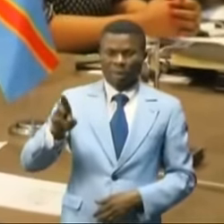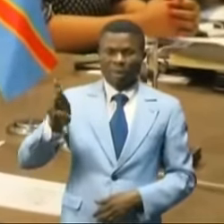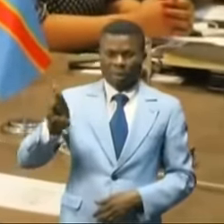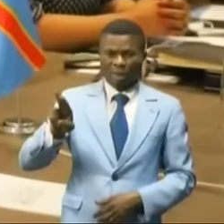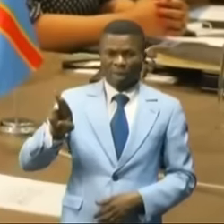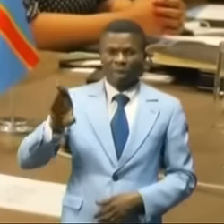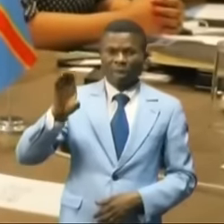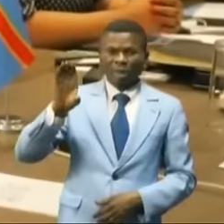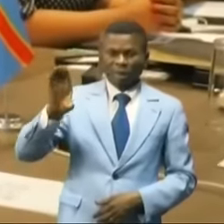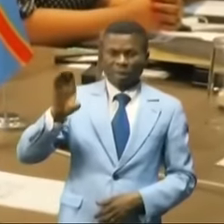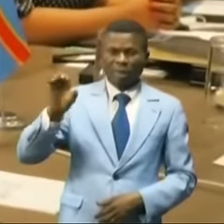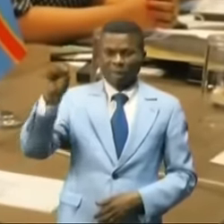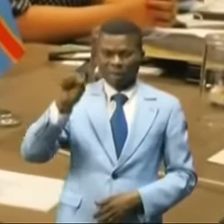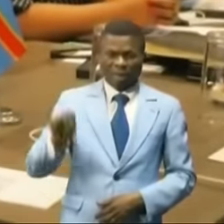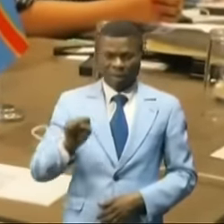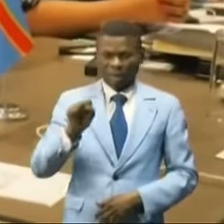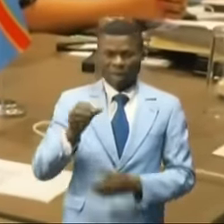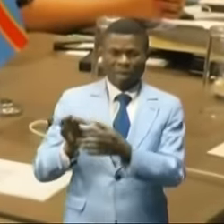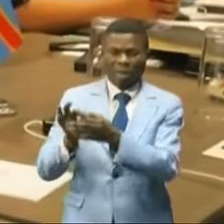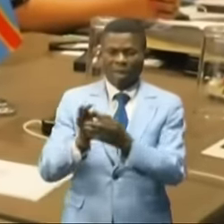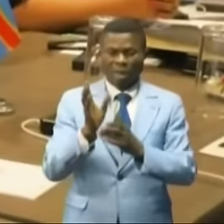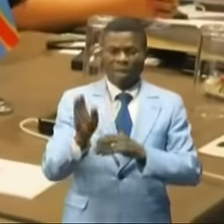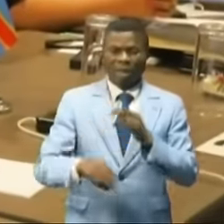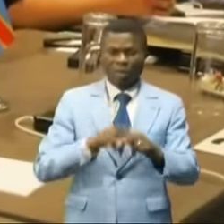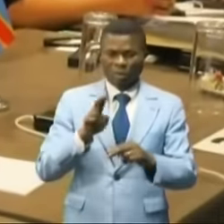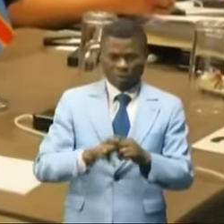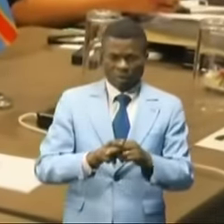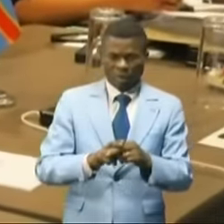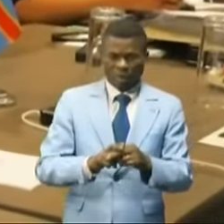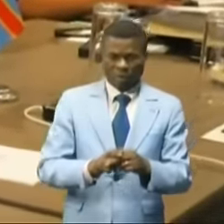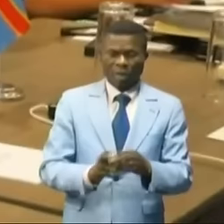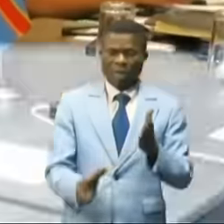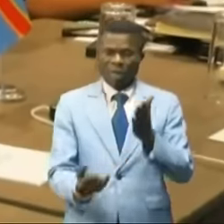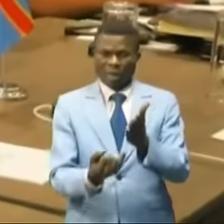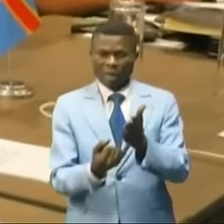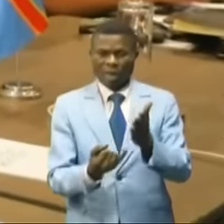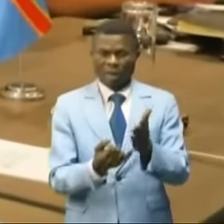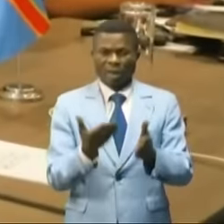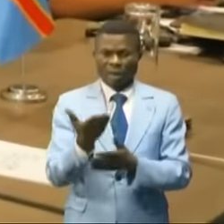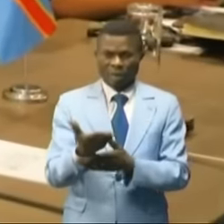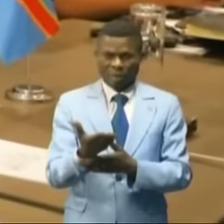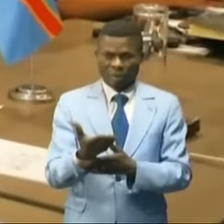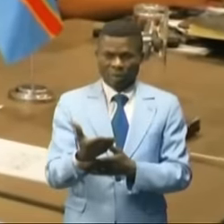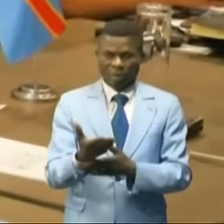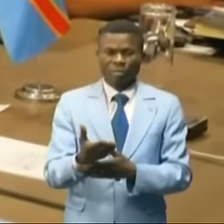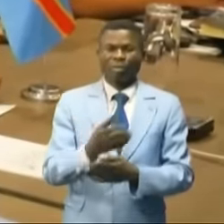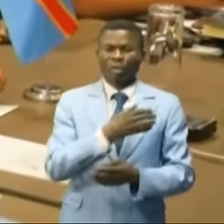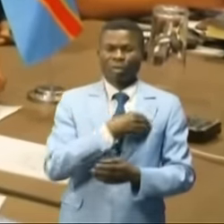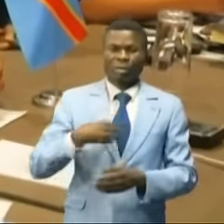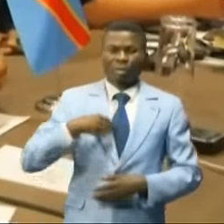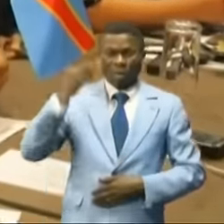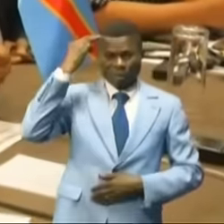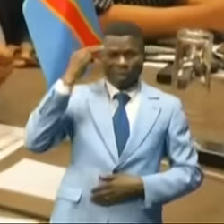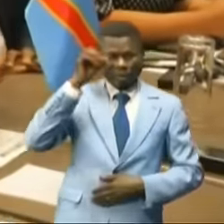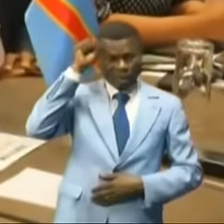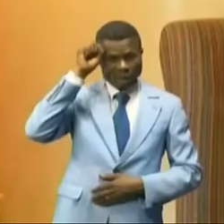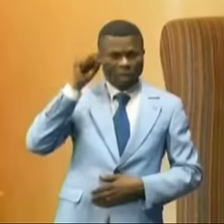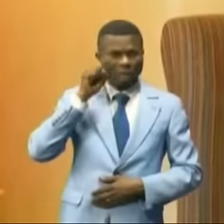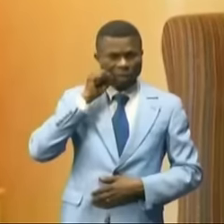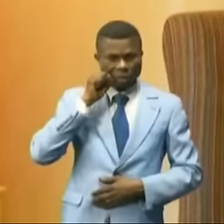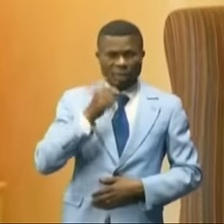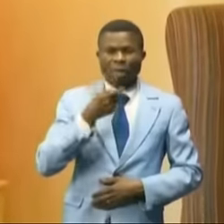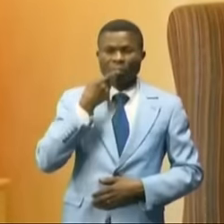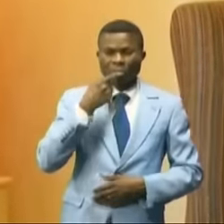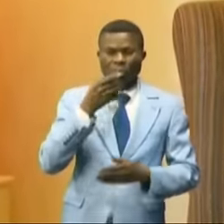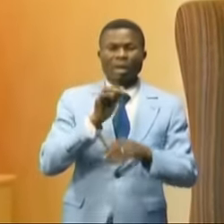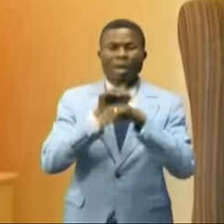le coordonnateur national ad intérim du PDDRCS, M. William Kapoku Boaboa. Pour ce faire, ces